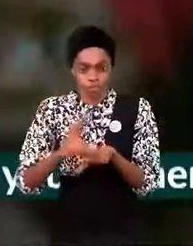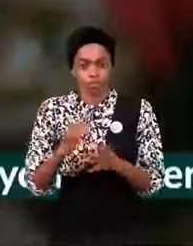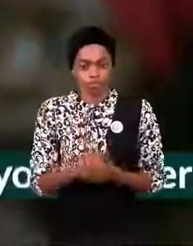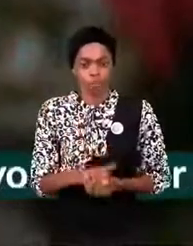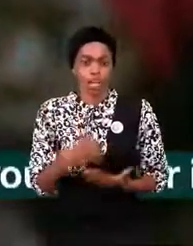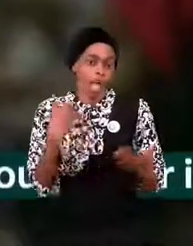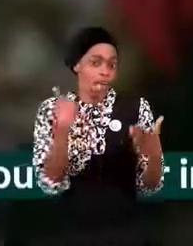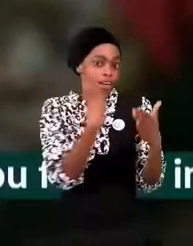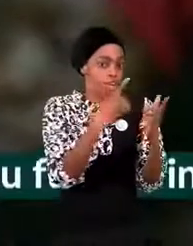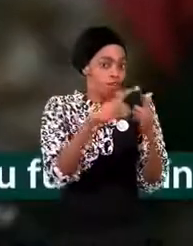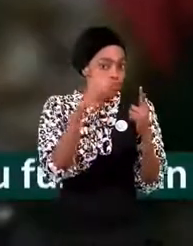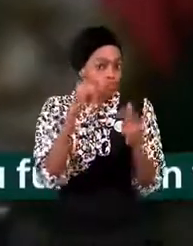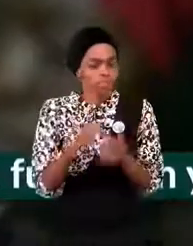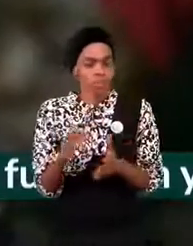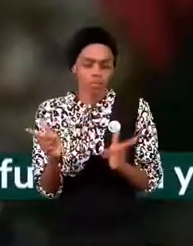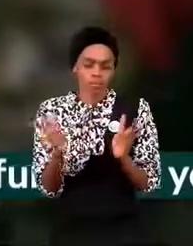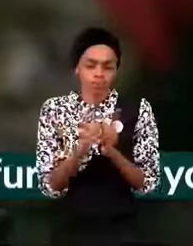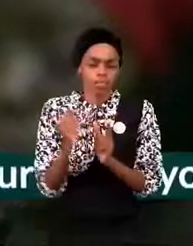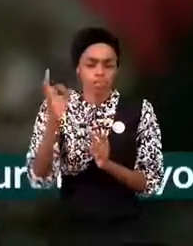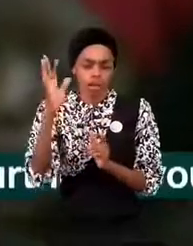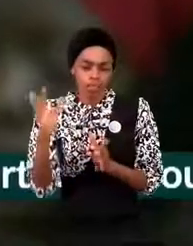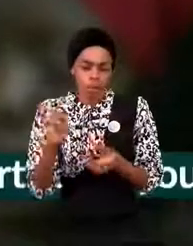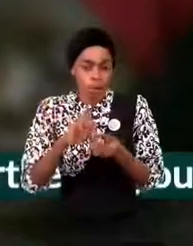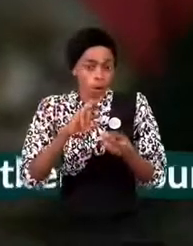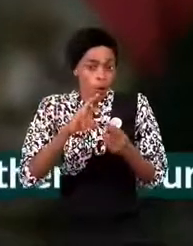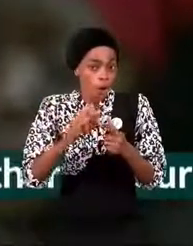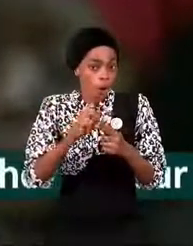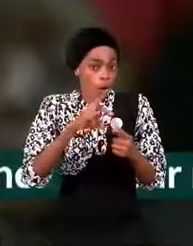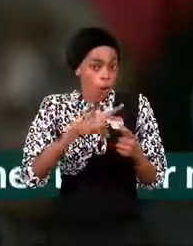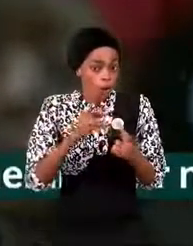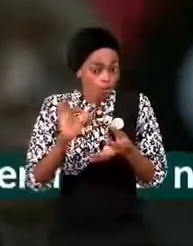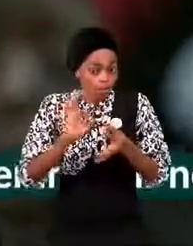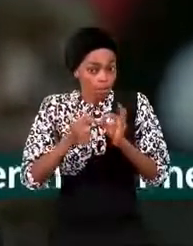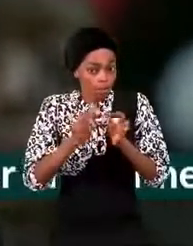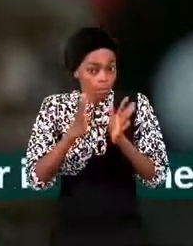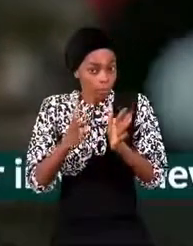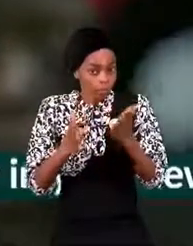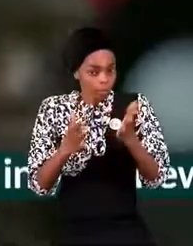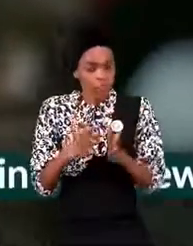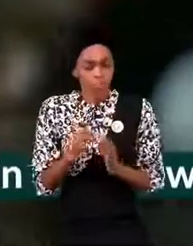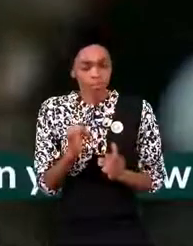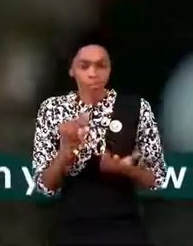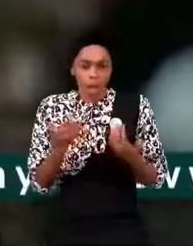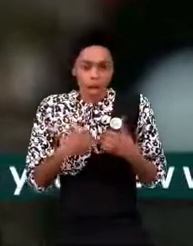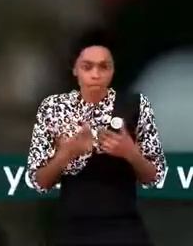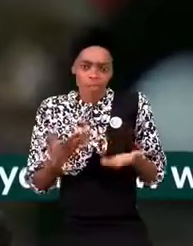tout à l'heure. Sois en train de prier. Qu'est-ce que tu veux que Dieu fasse pour toi?